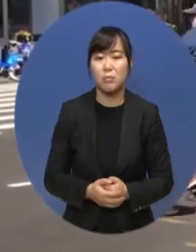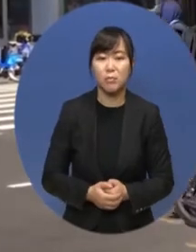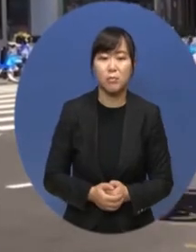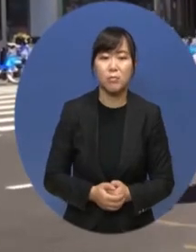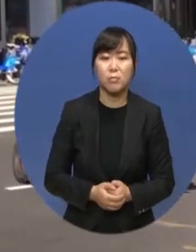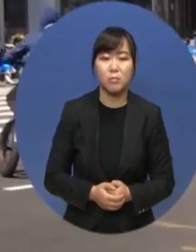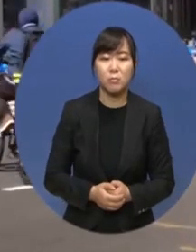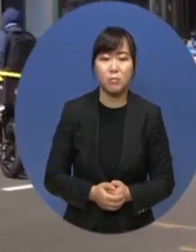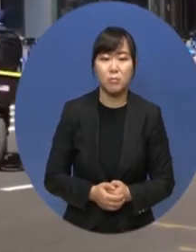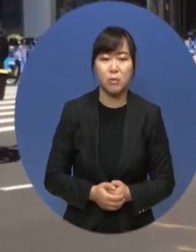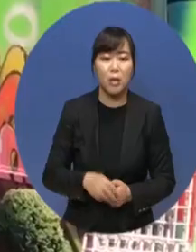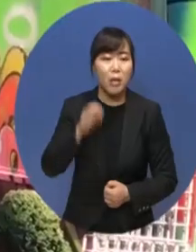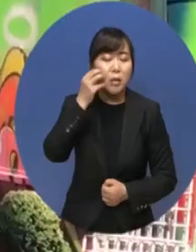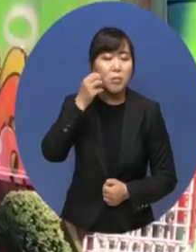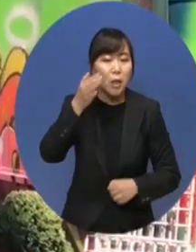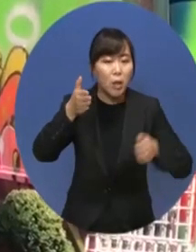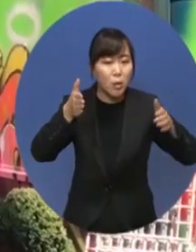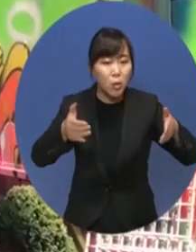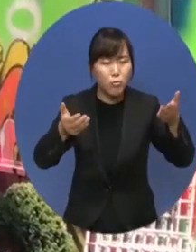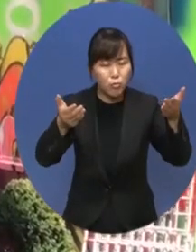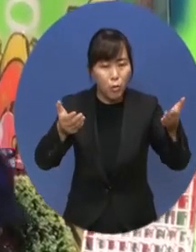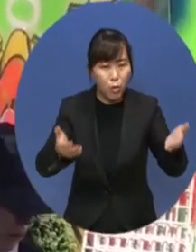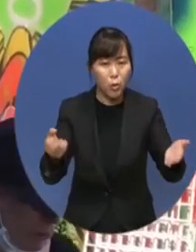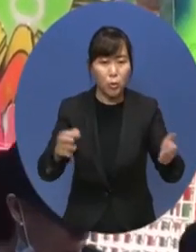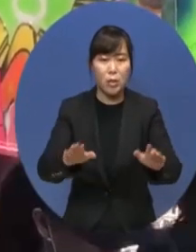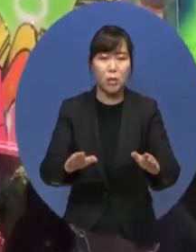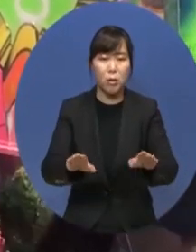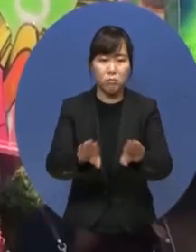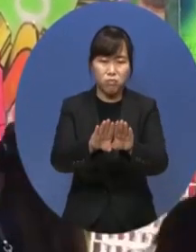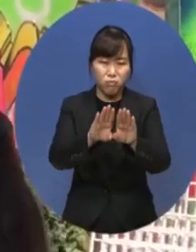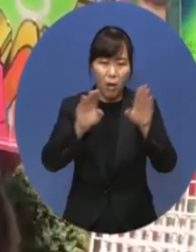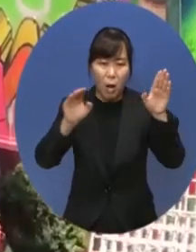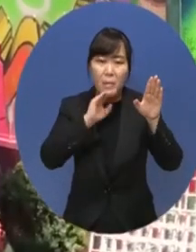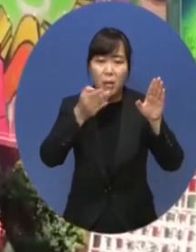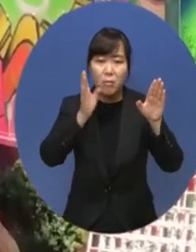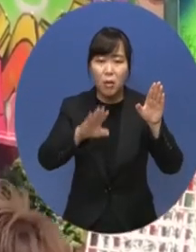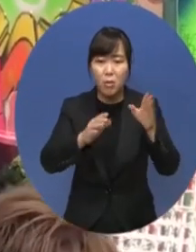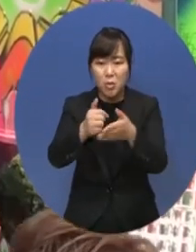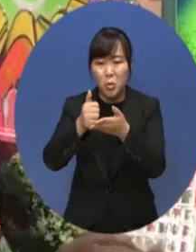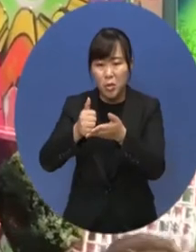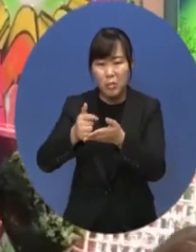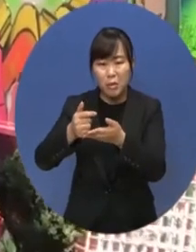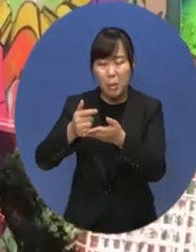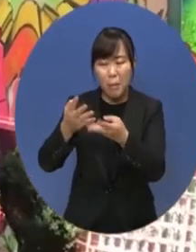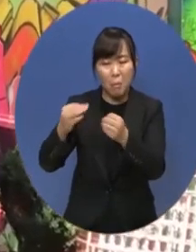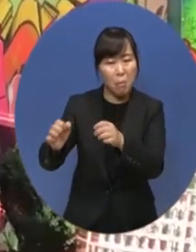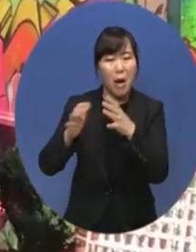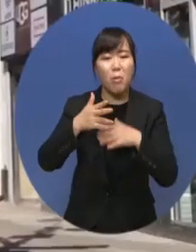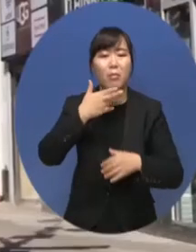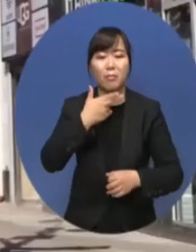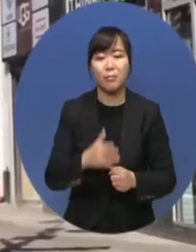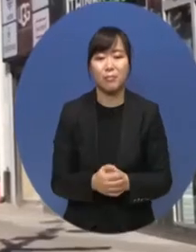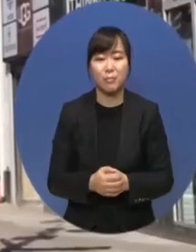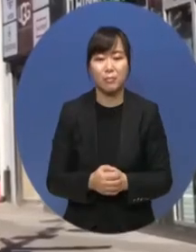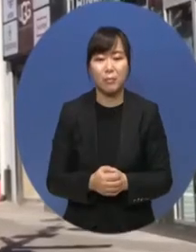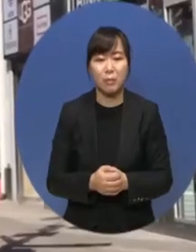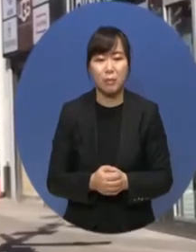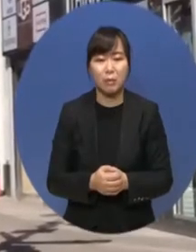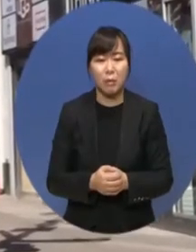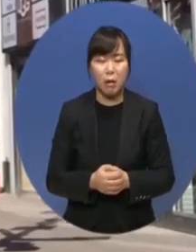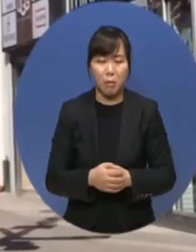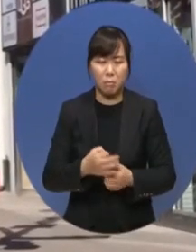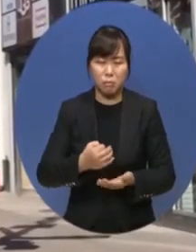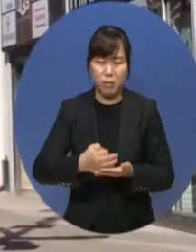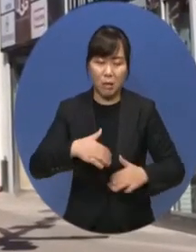마찬가지입니다. 3, 4개월 동안 휴업을 해야 했고, 이제 문을 열었다고 해도 손님은 예전 같지 않습니다. 비싼 거리로